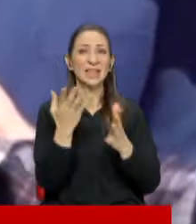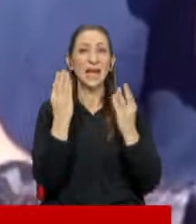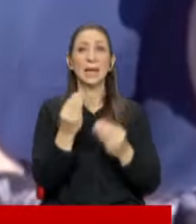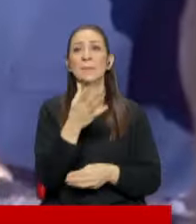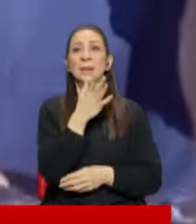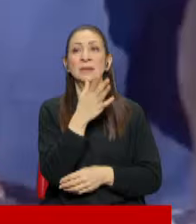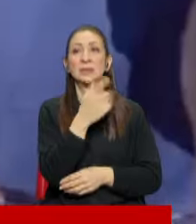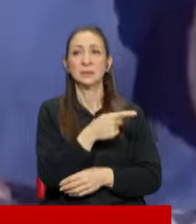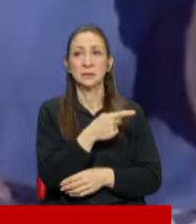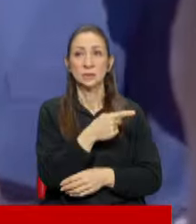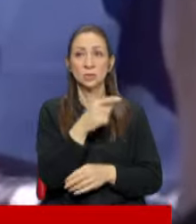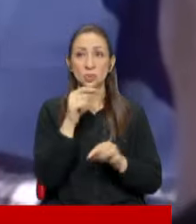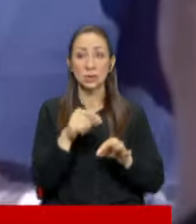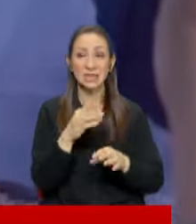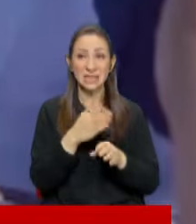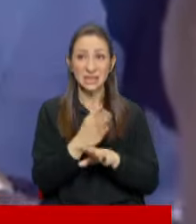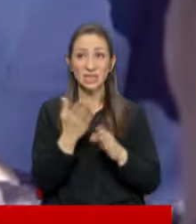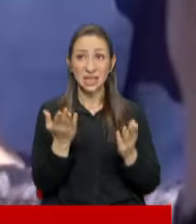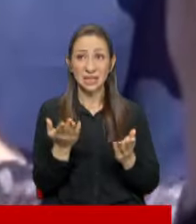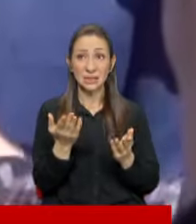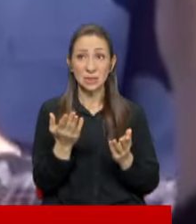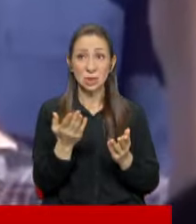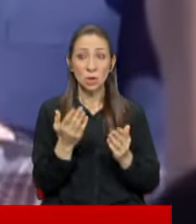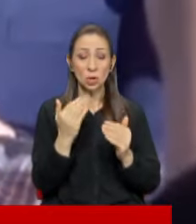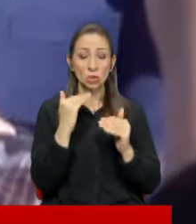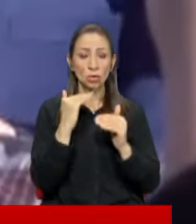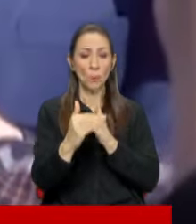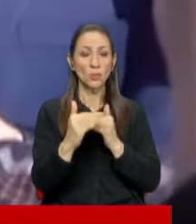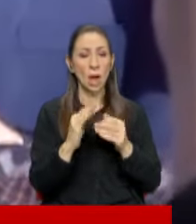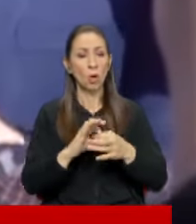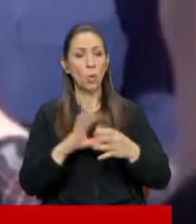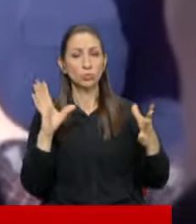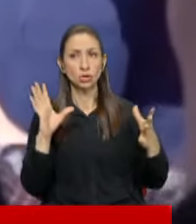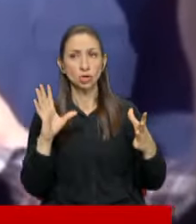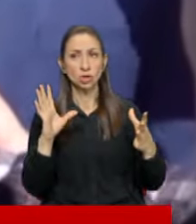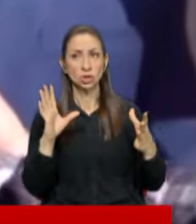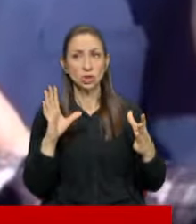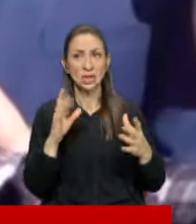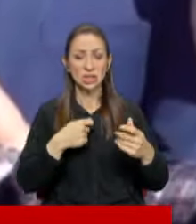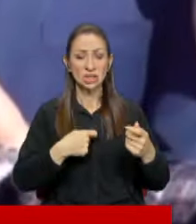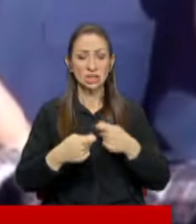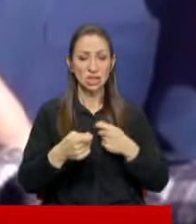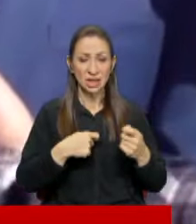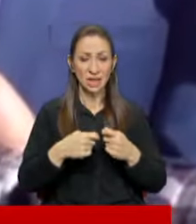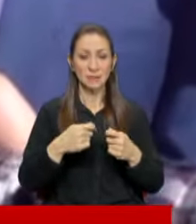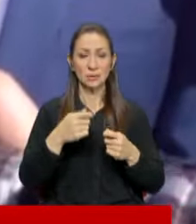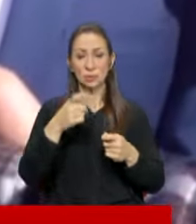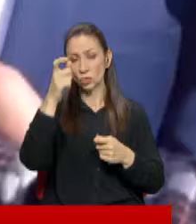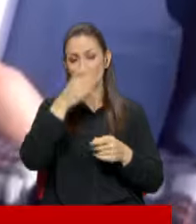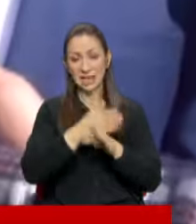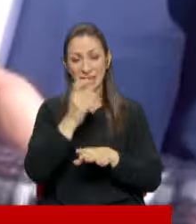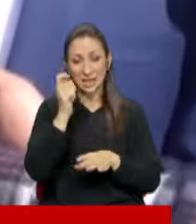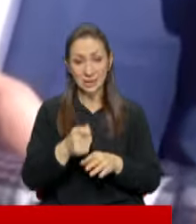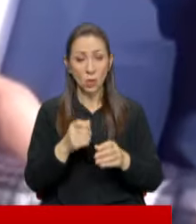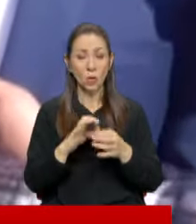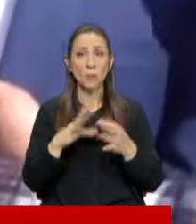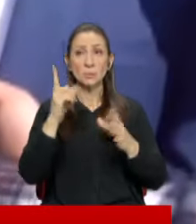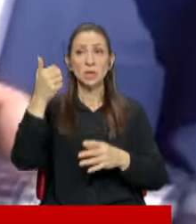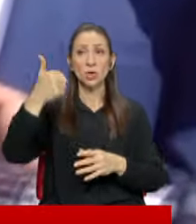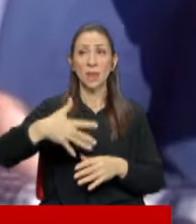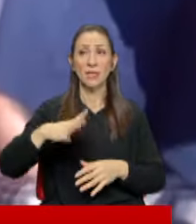bilir. Şu anda gerçekten toplumdan kopmuş, ticaretten, ülkenin gerçeklerinden kopmuş bir yönetim